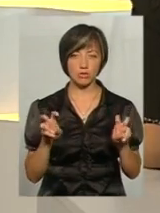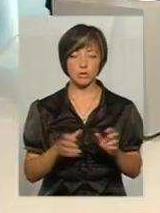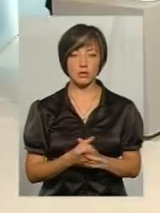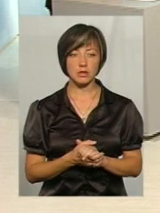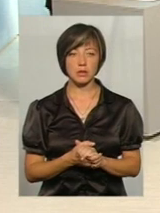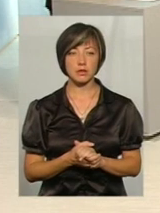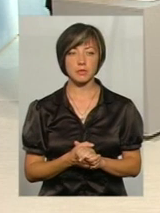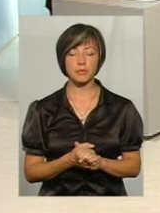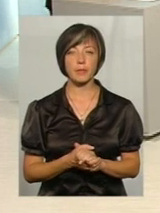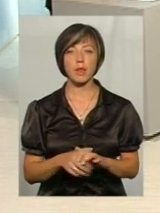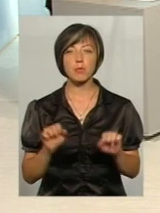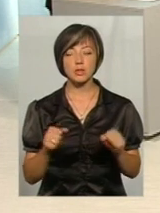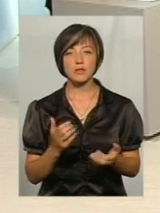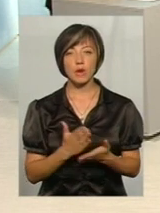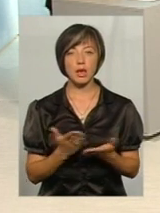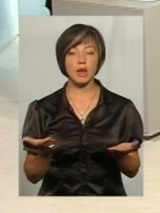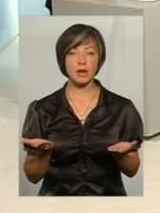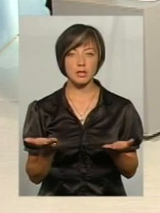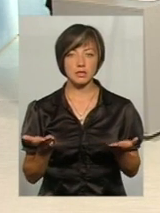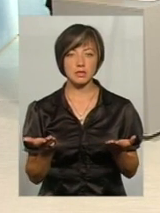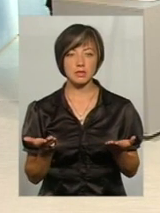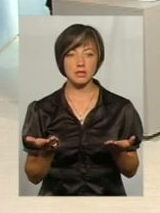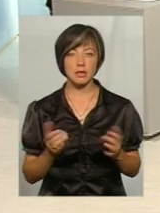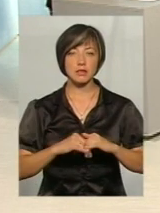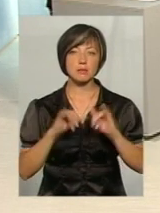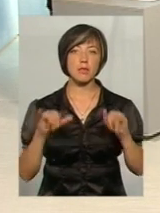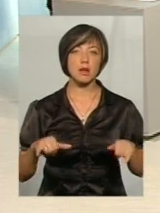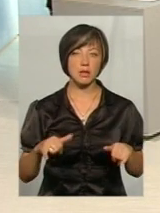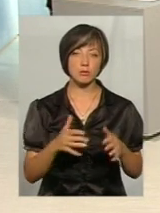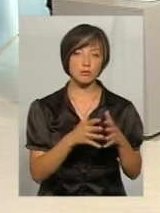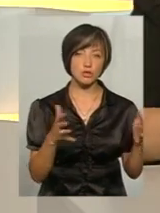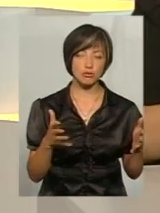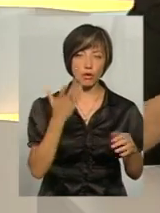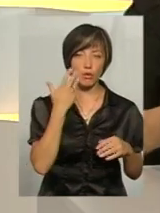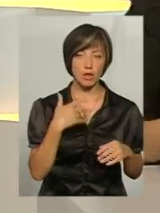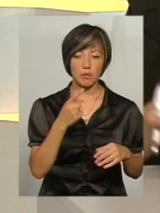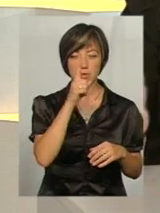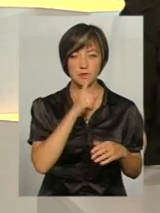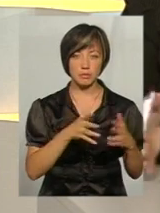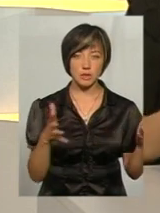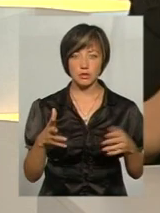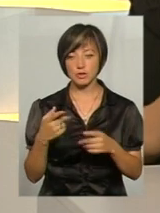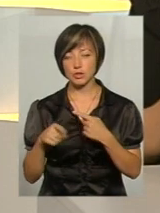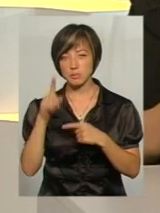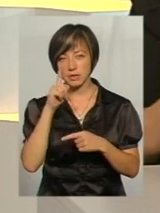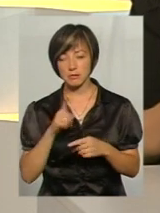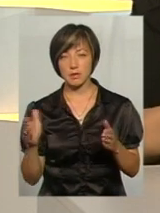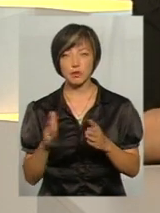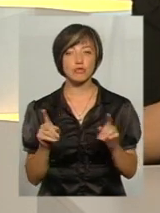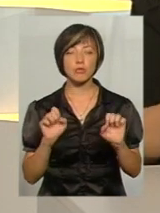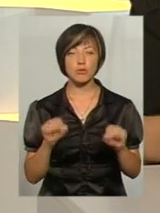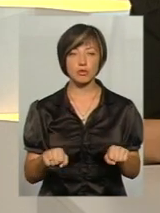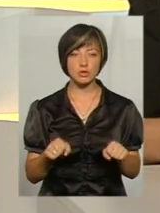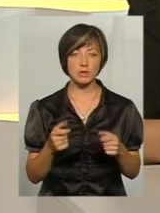сказати? Можливо, є якийсь вибух, так, там, можливо, там в один місяць більше, в другий місяць. Але щоб можна було